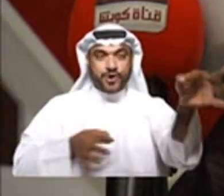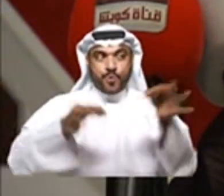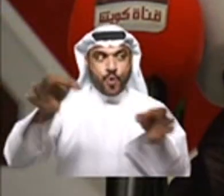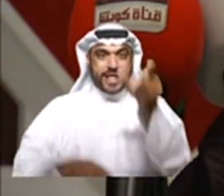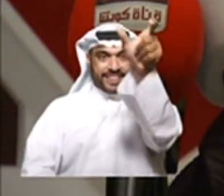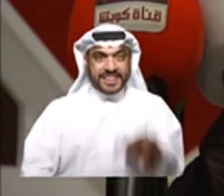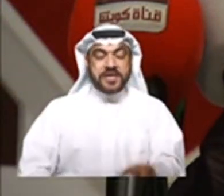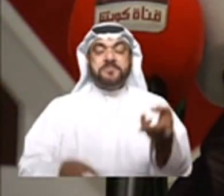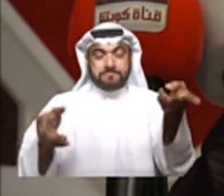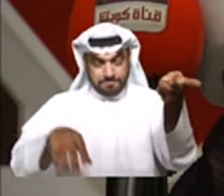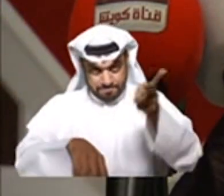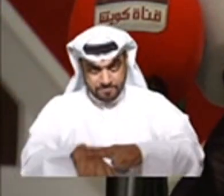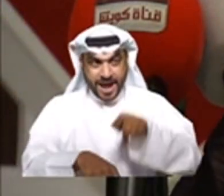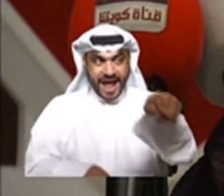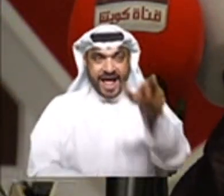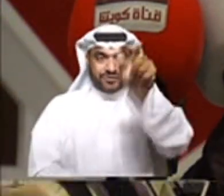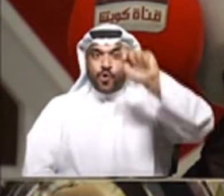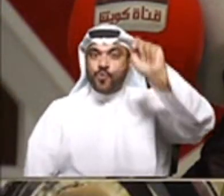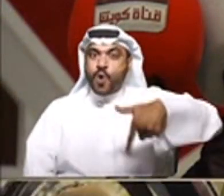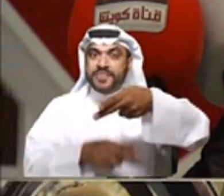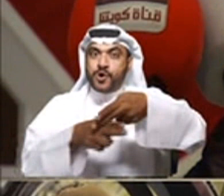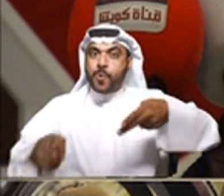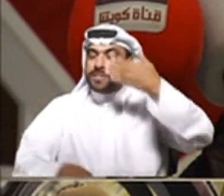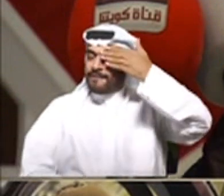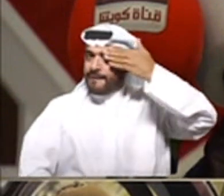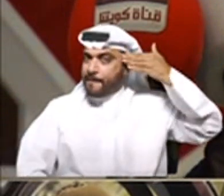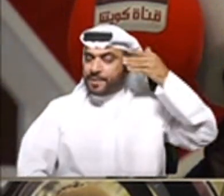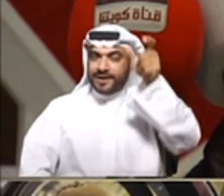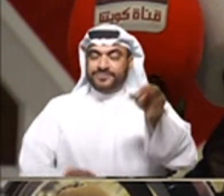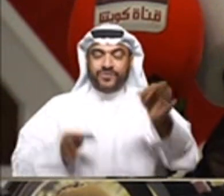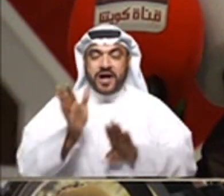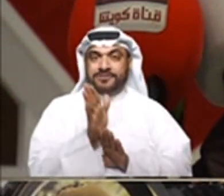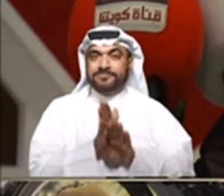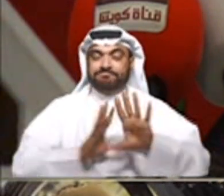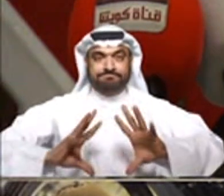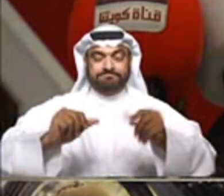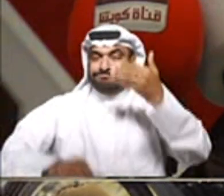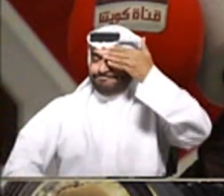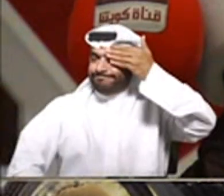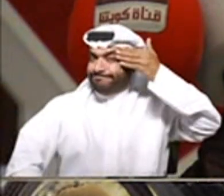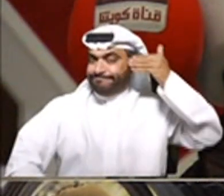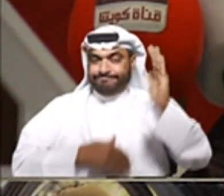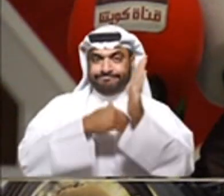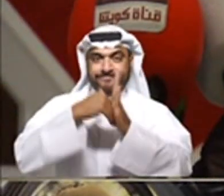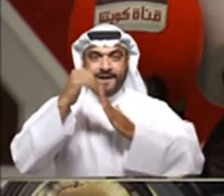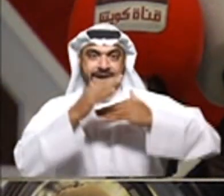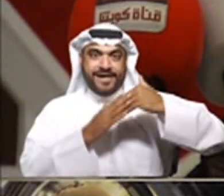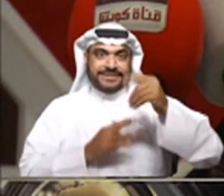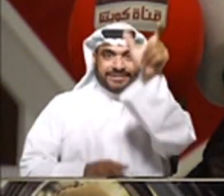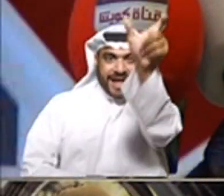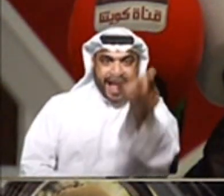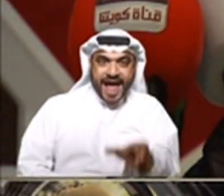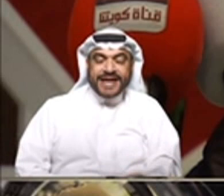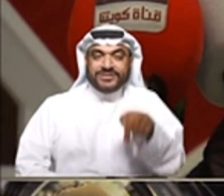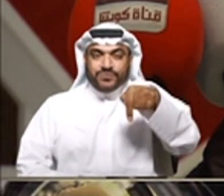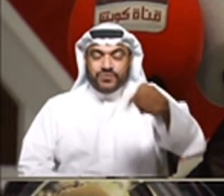المهني والتنموي الذي يحقق مساهمة مباشرة في تنمية قدرات ومهارات أبنائنا المهندسين